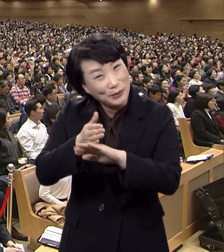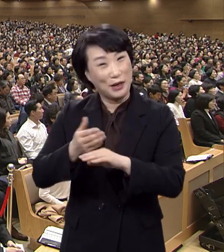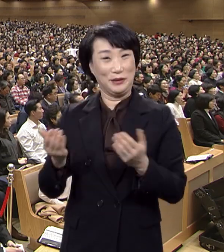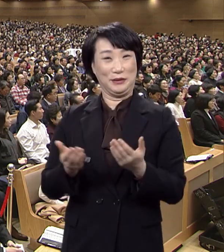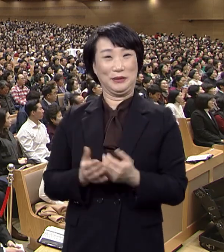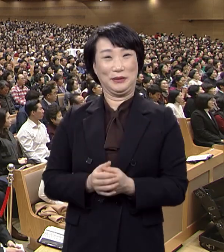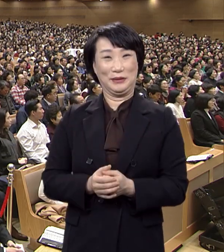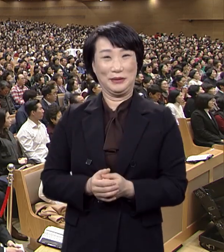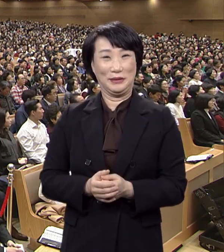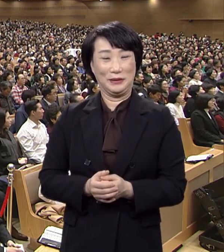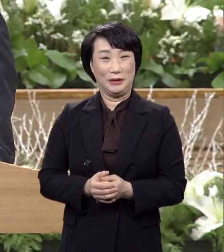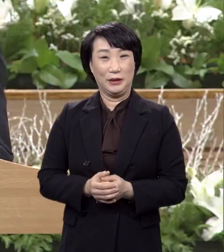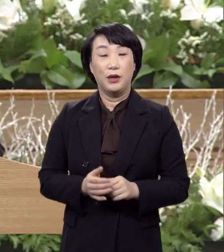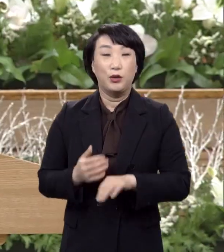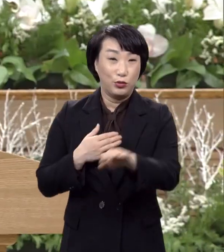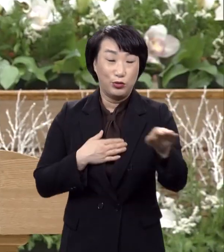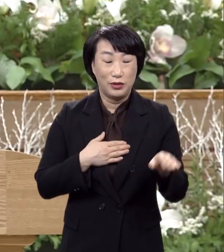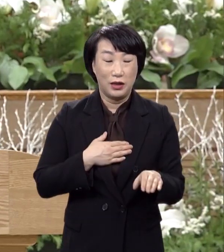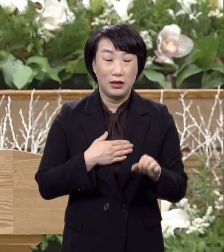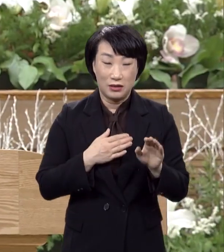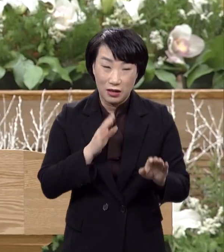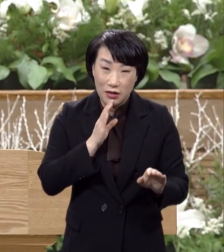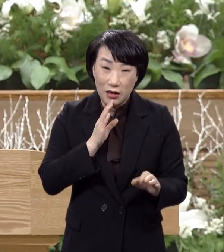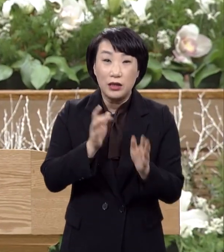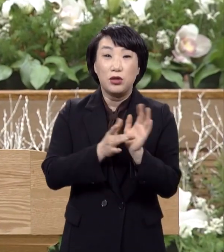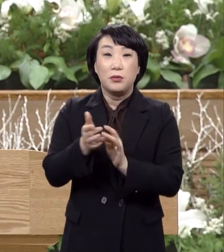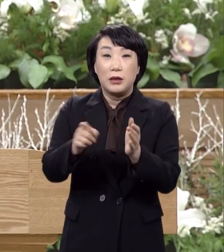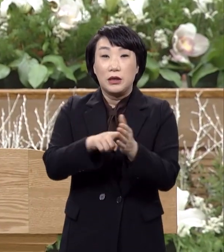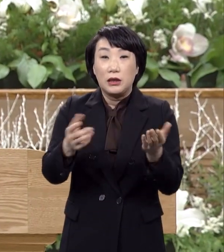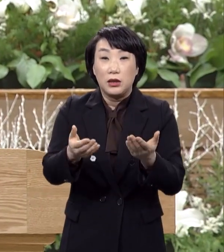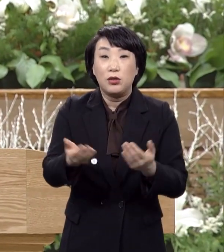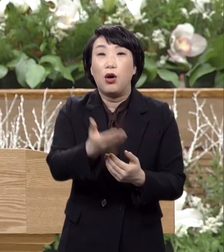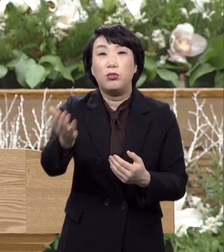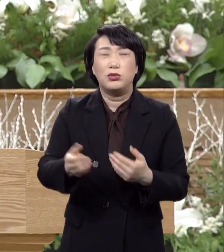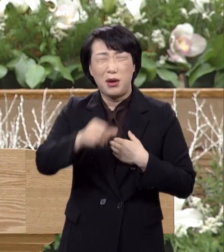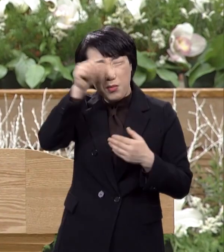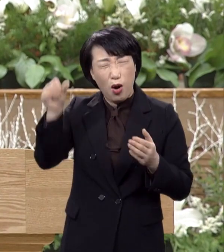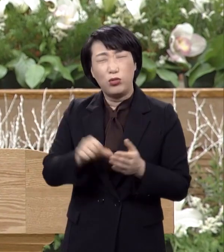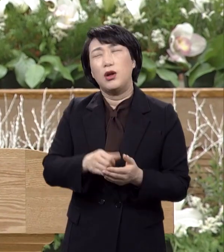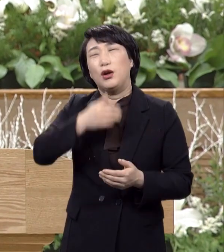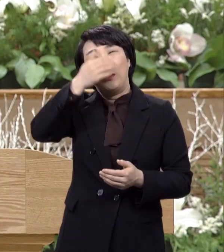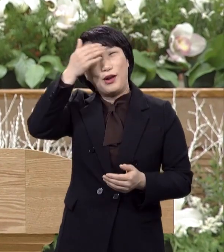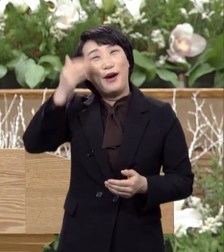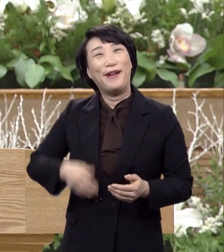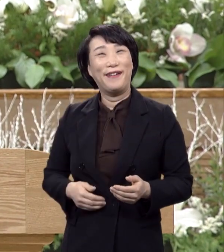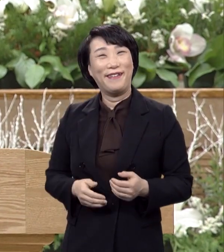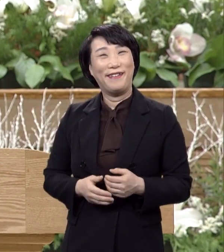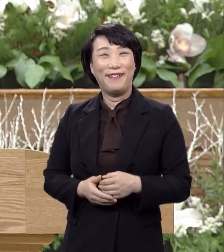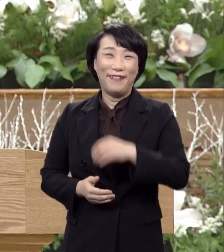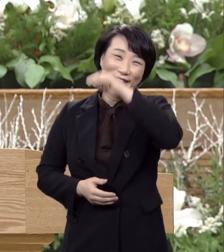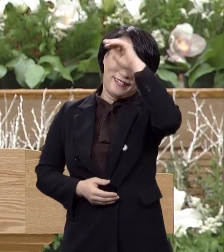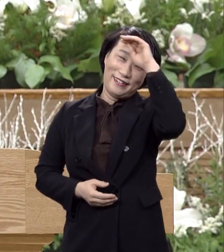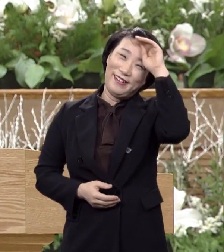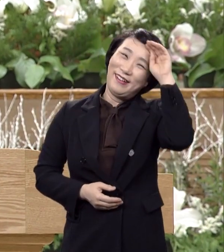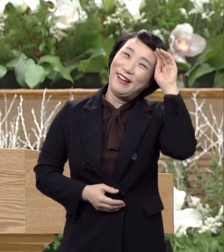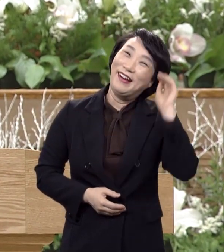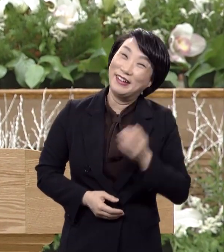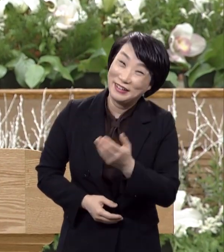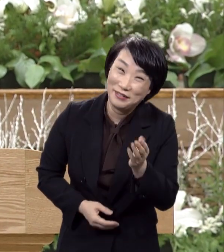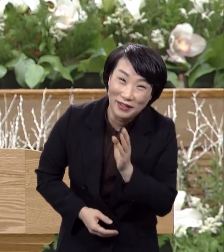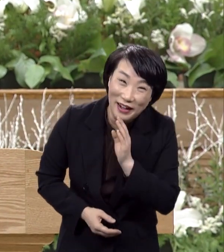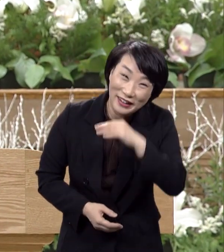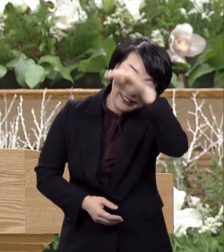감사하잖아요. 이게 우리가 정말로 예수 믿는 것이 얼마나 내 평생에 다행스러운 일이냐,